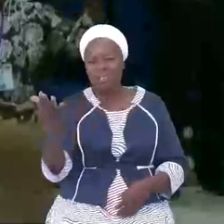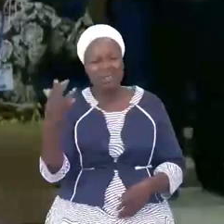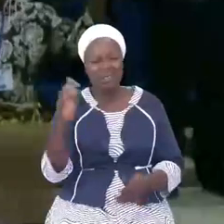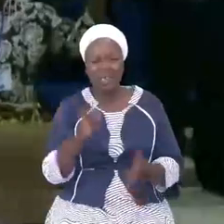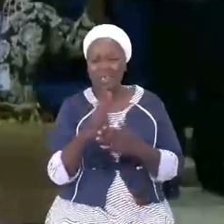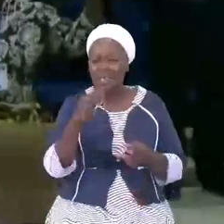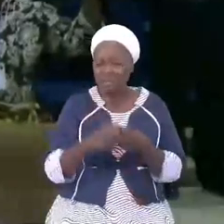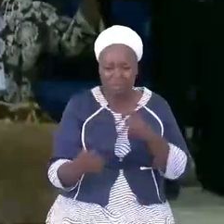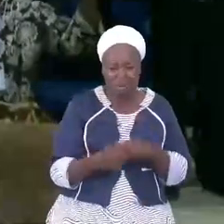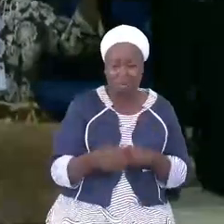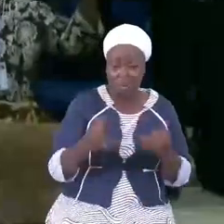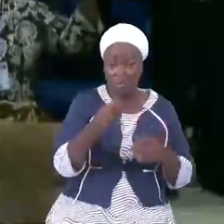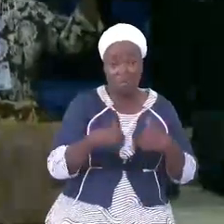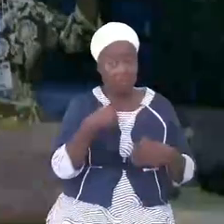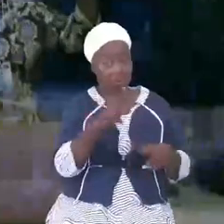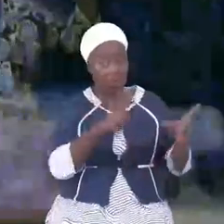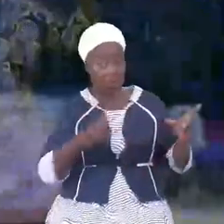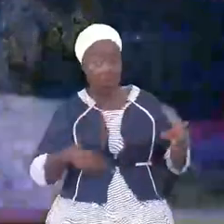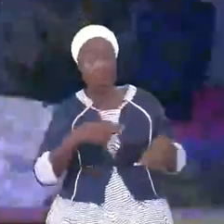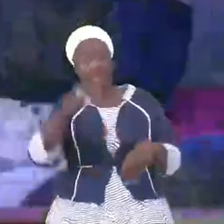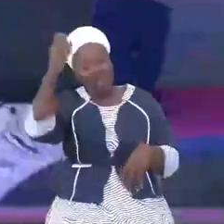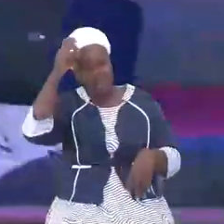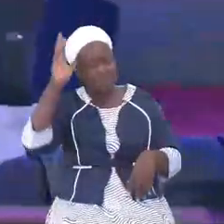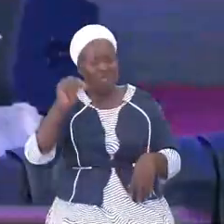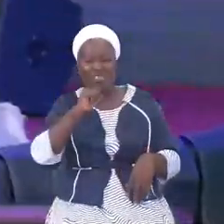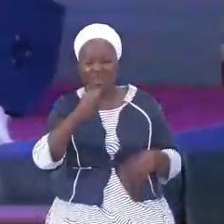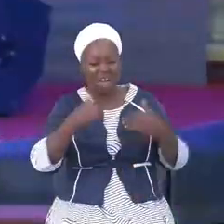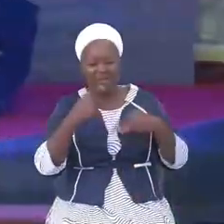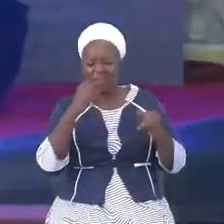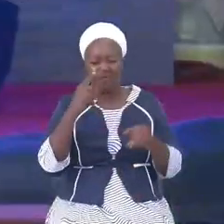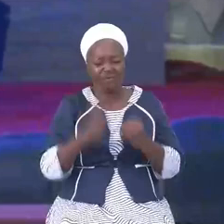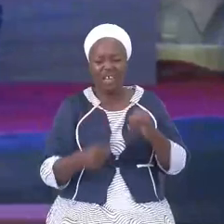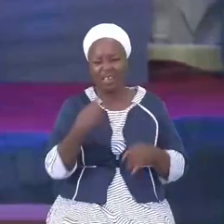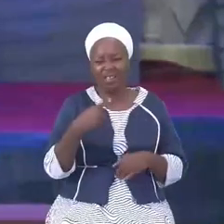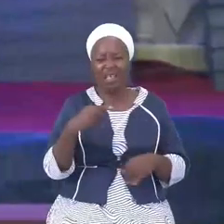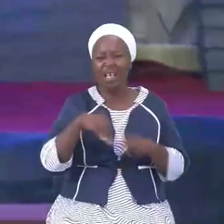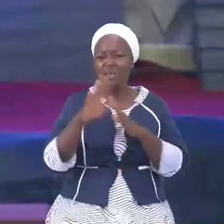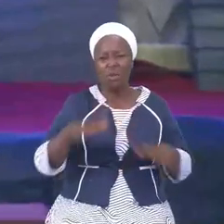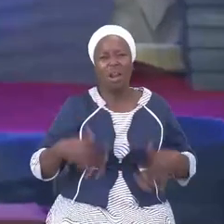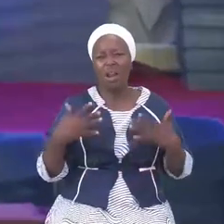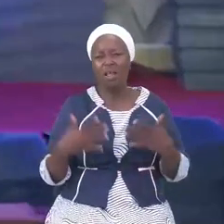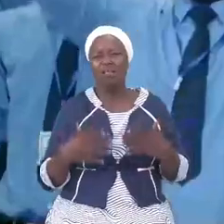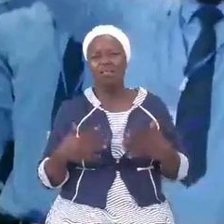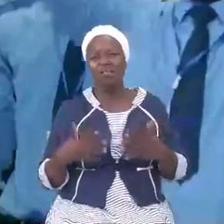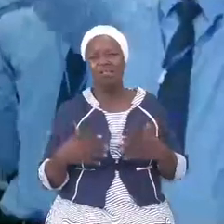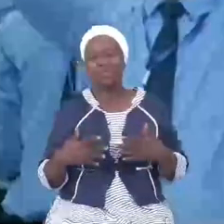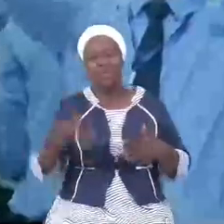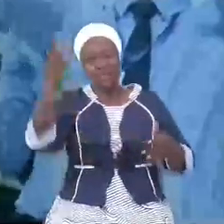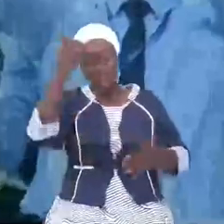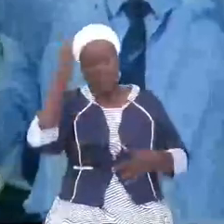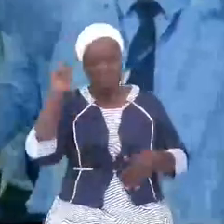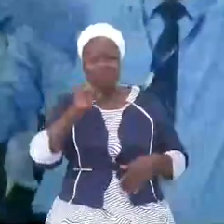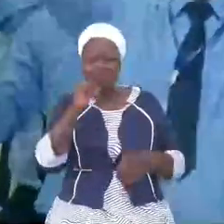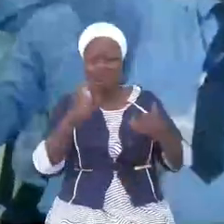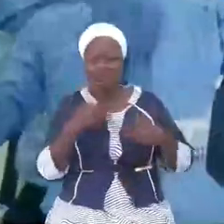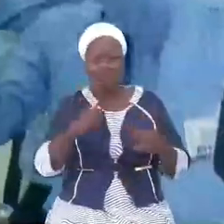Seigneur, et Satan n'aura plus le dernier mot dans ta vie. La maladie n'aura pas le dernier